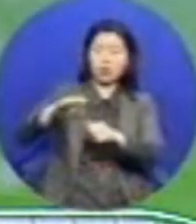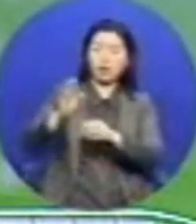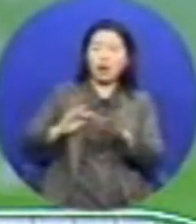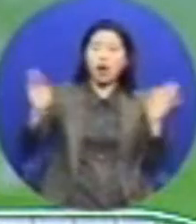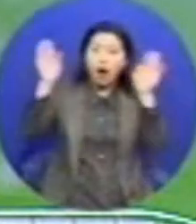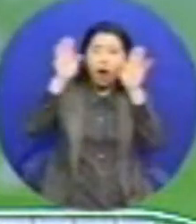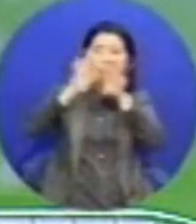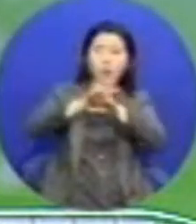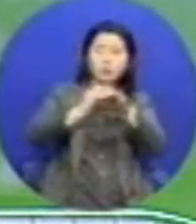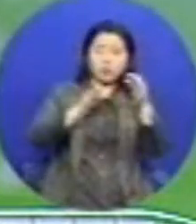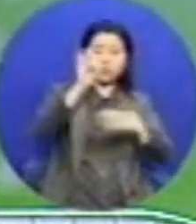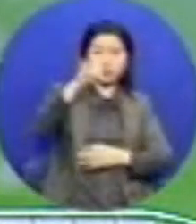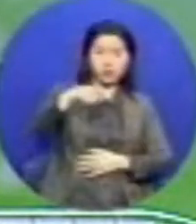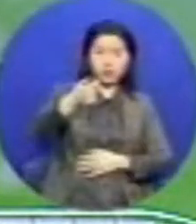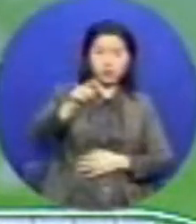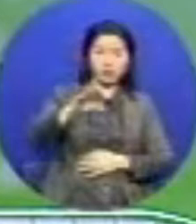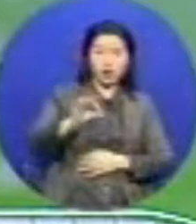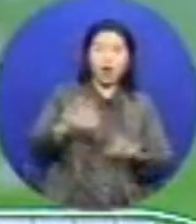시작했습니다